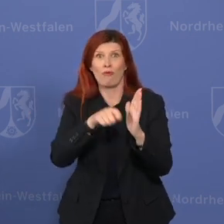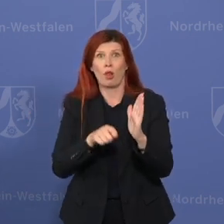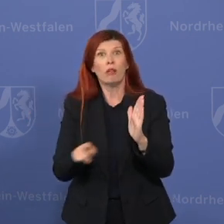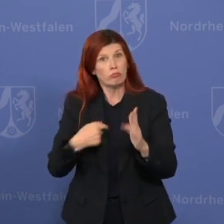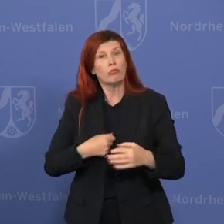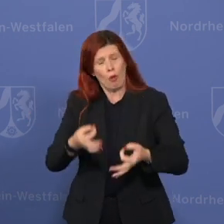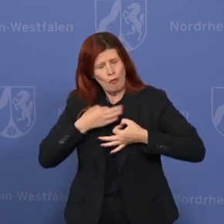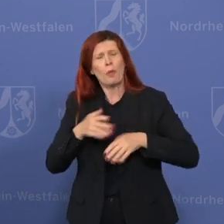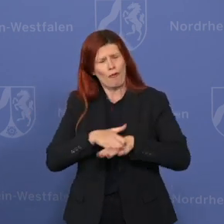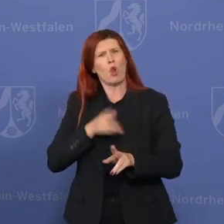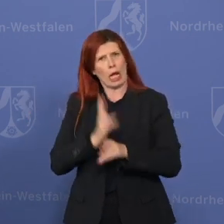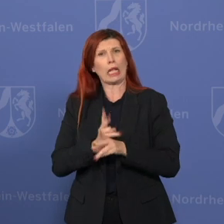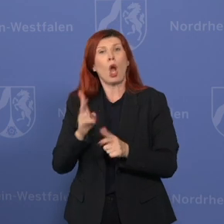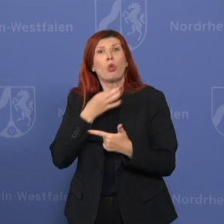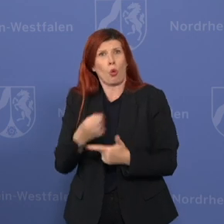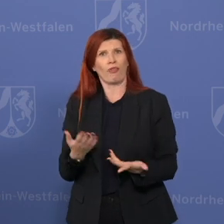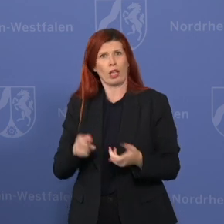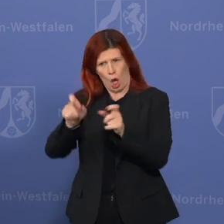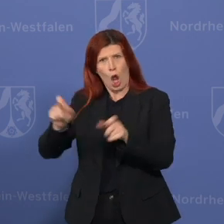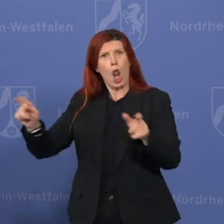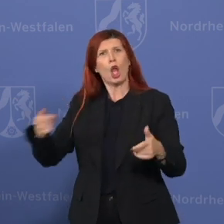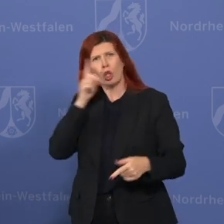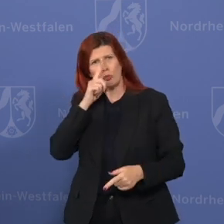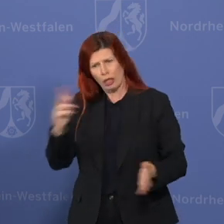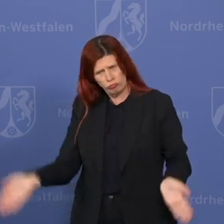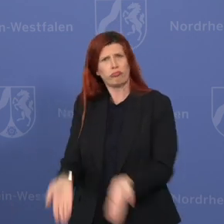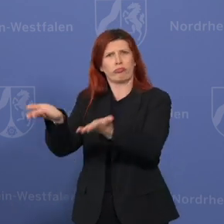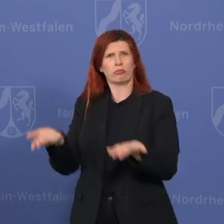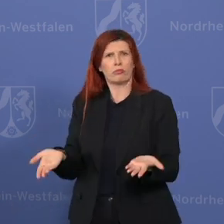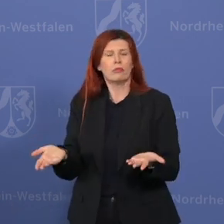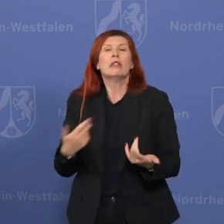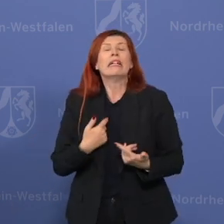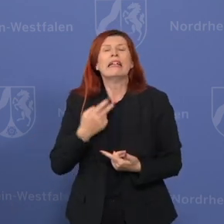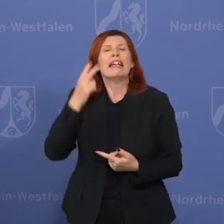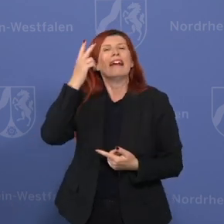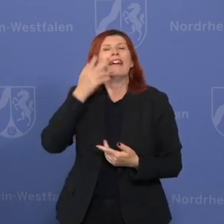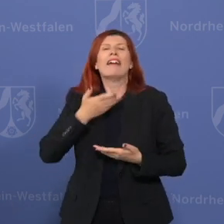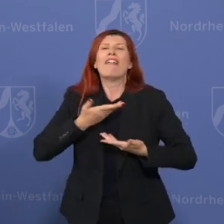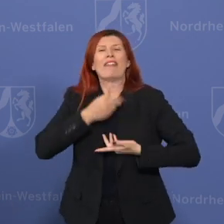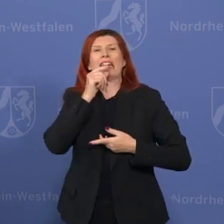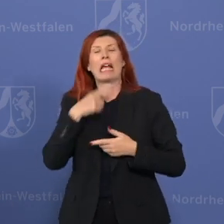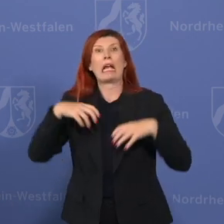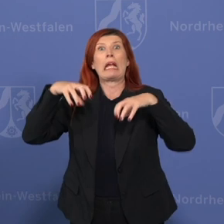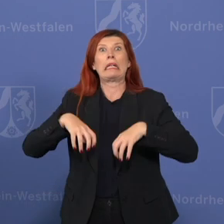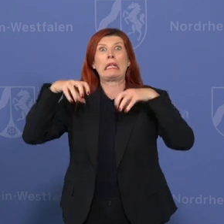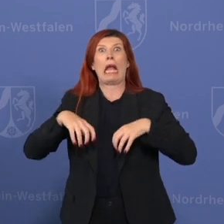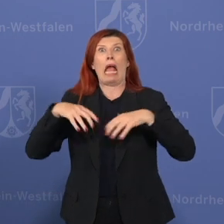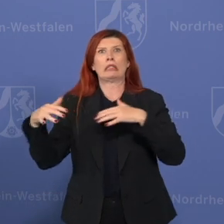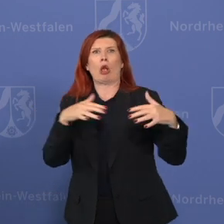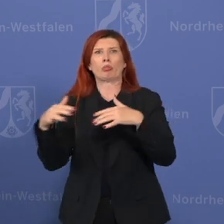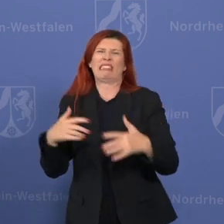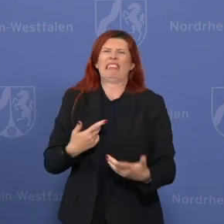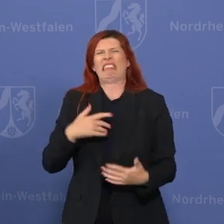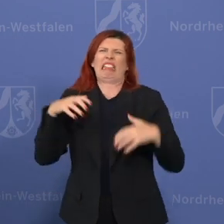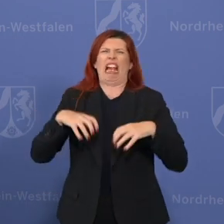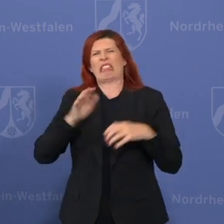Und wenn das erstmal in Anführungszeichen, ich will das gar nicht Geisterspiele nennen. Es sind Spiele, an denen jetzt Zuschauer nicht in der Arena